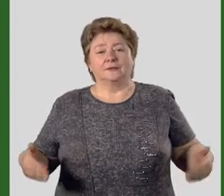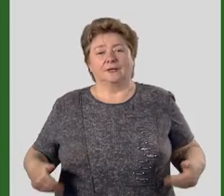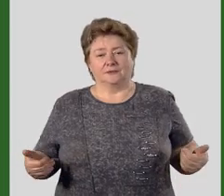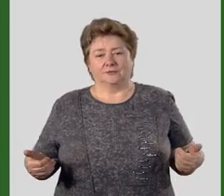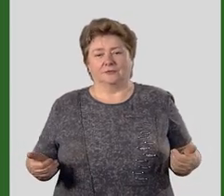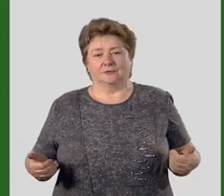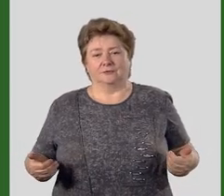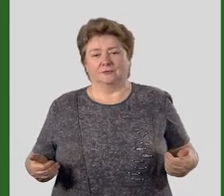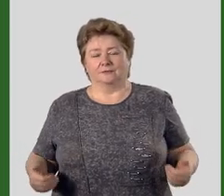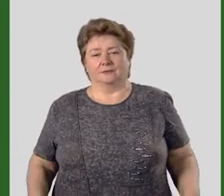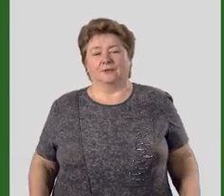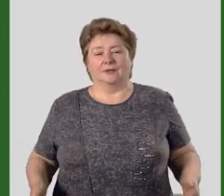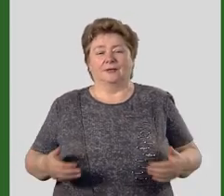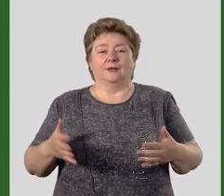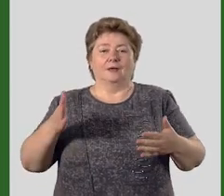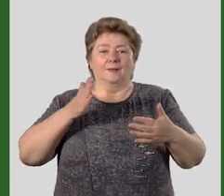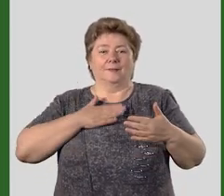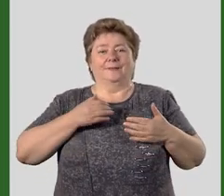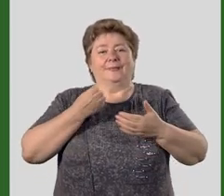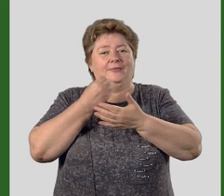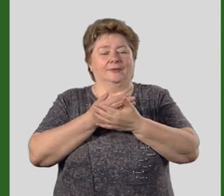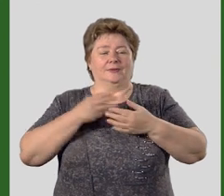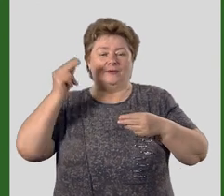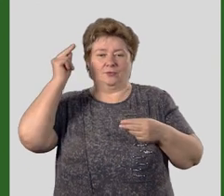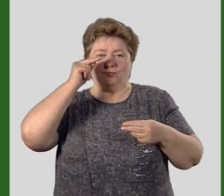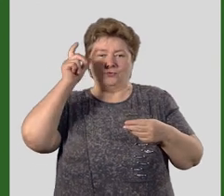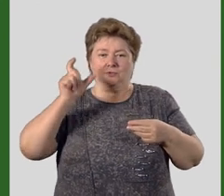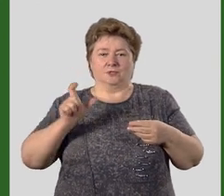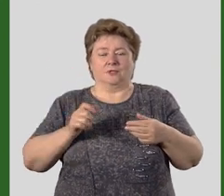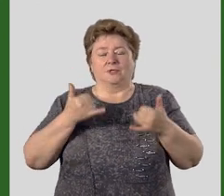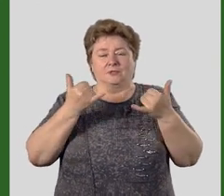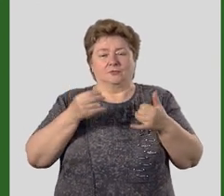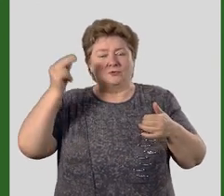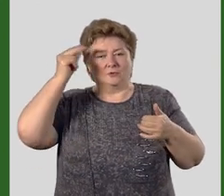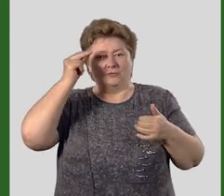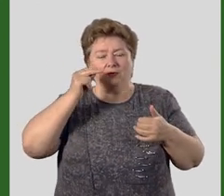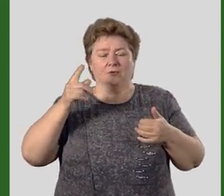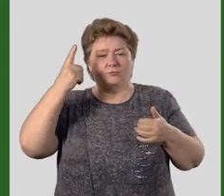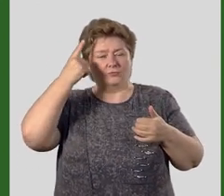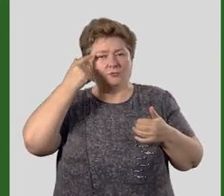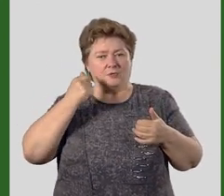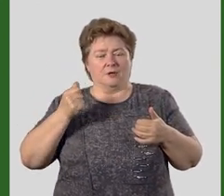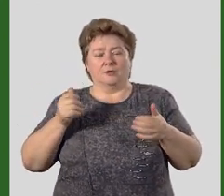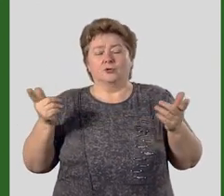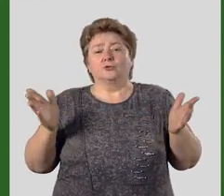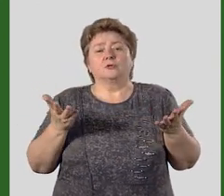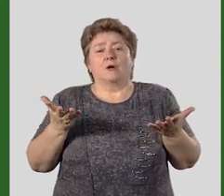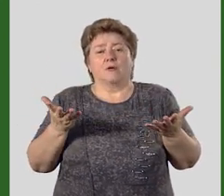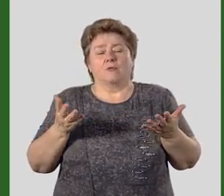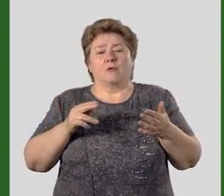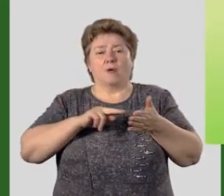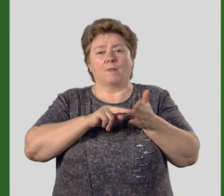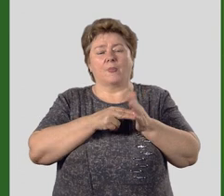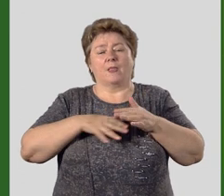Здравствуйте, мои дорогие ученики! Сегодня на уроке мы узнаем, что такое